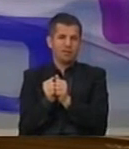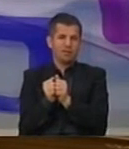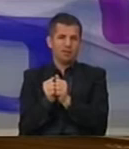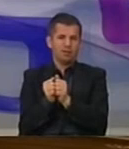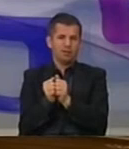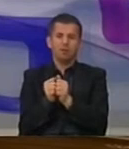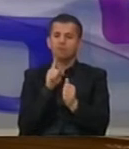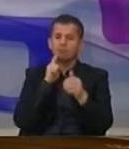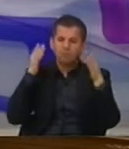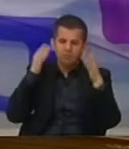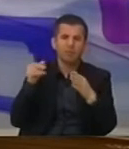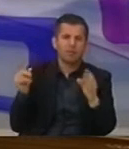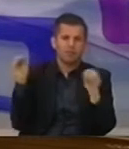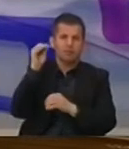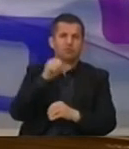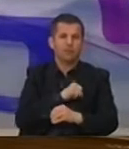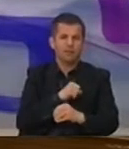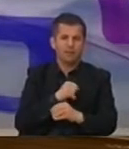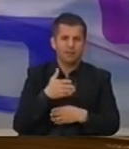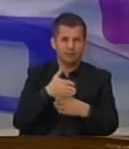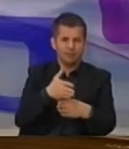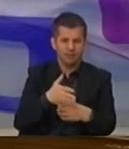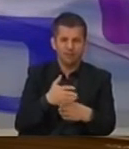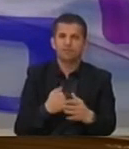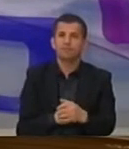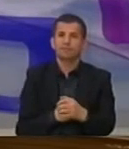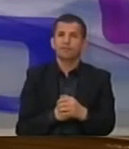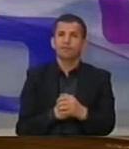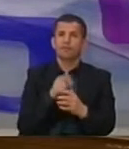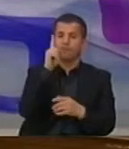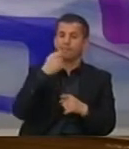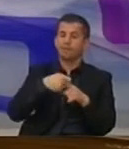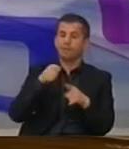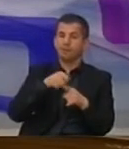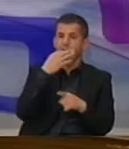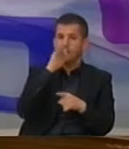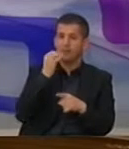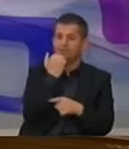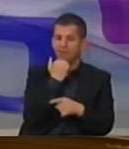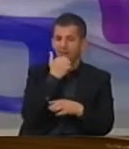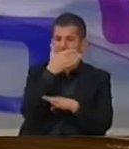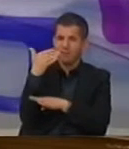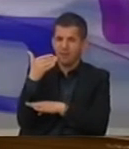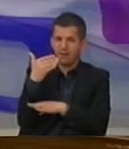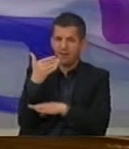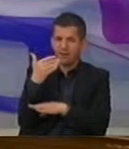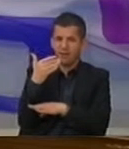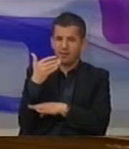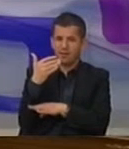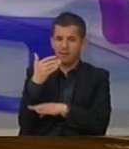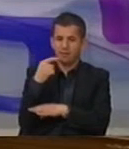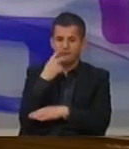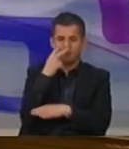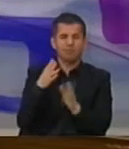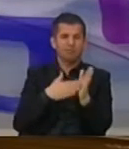për fushat ku ata kanë interes. Me qëllim të përmirësimit sektorit privat, MTI gjatë kësaj kohe